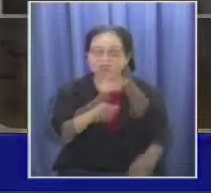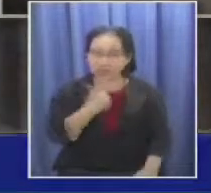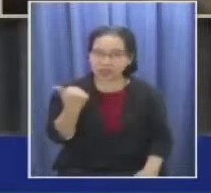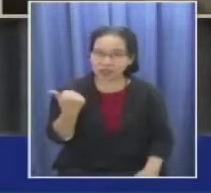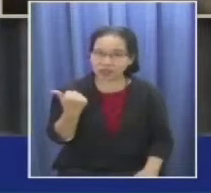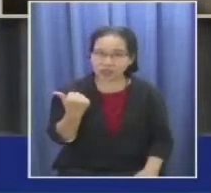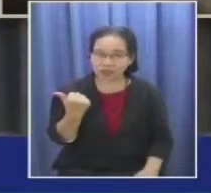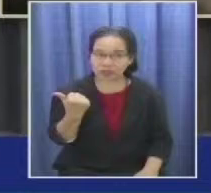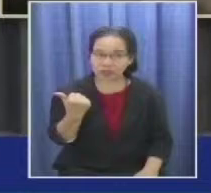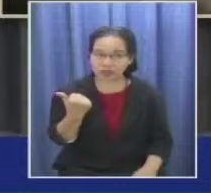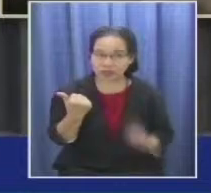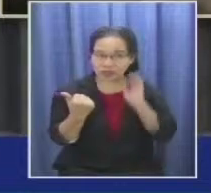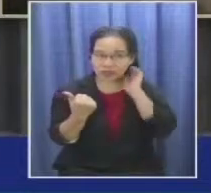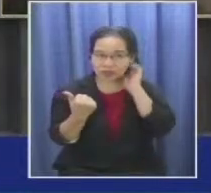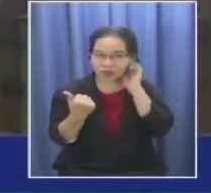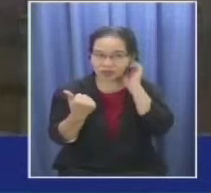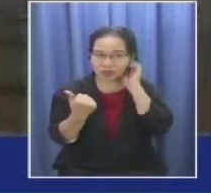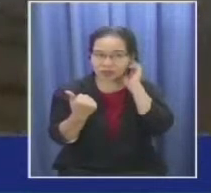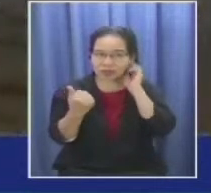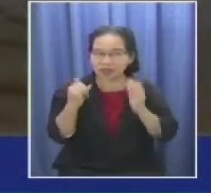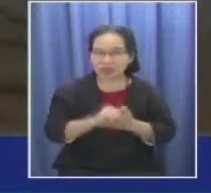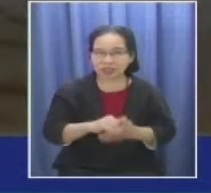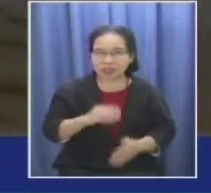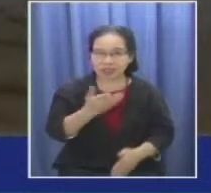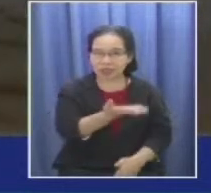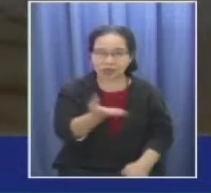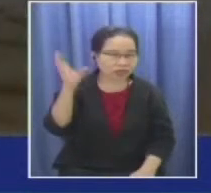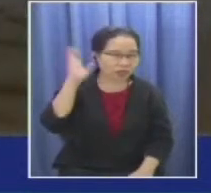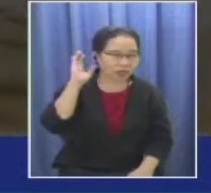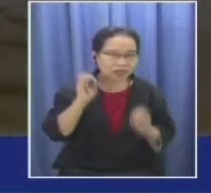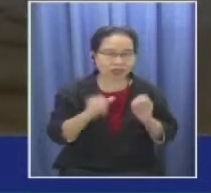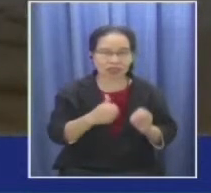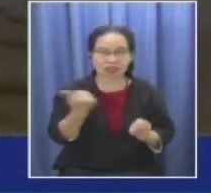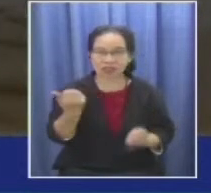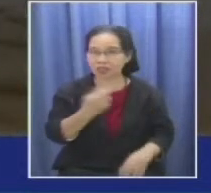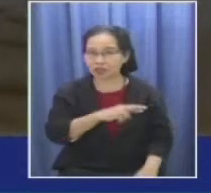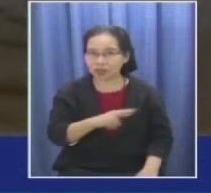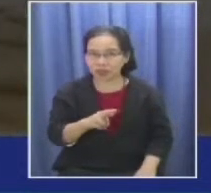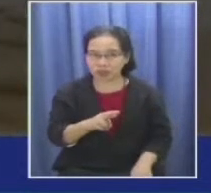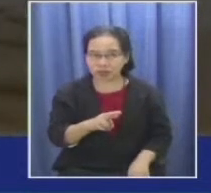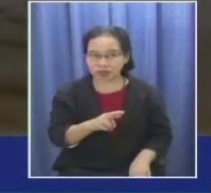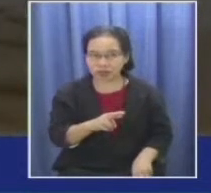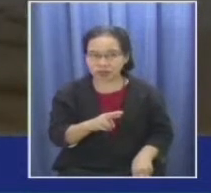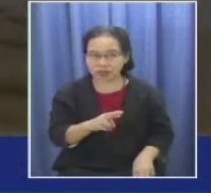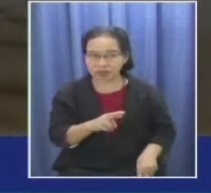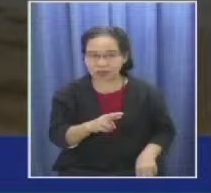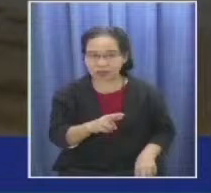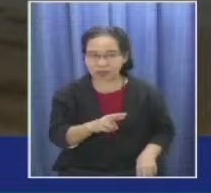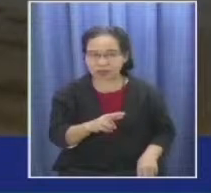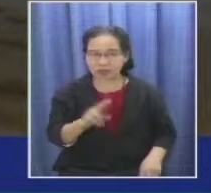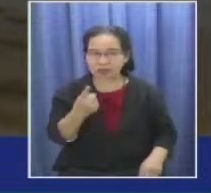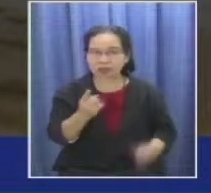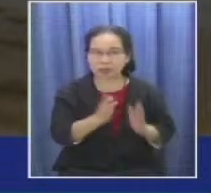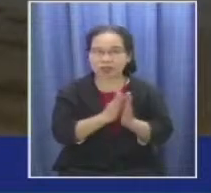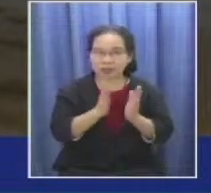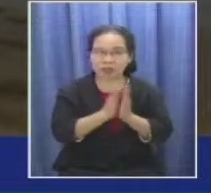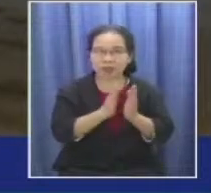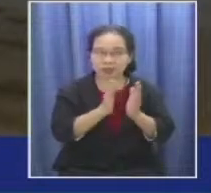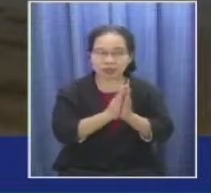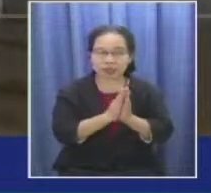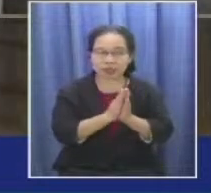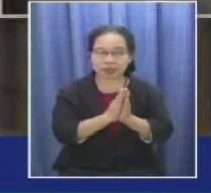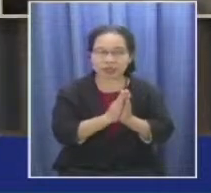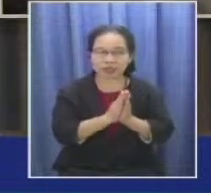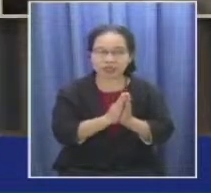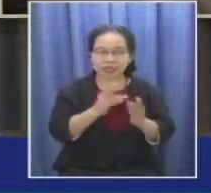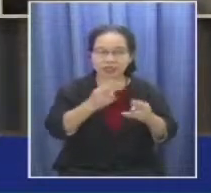ho mama uyi waseresɛm no uyi wo concept no wo ya adeɛ nsɛm fata no emfa Nyankopɔn kɔ kan